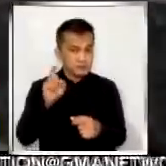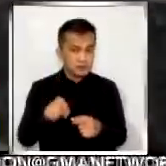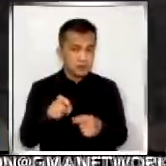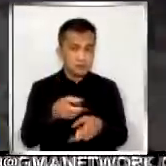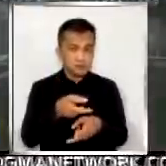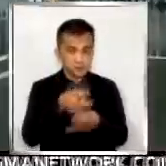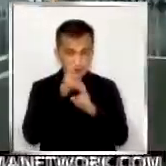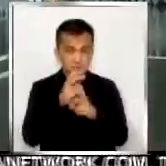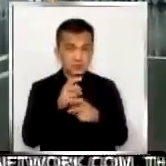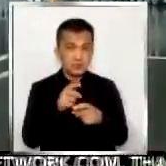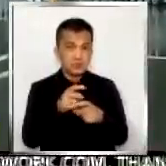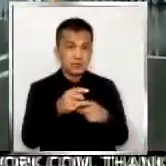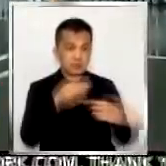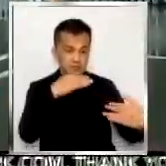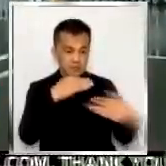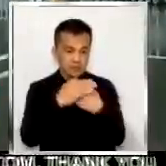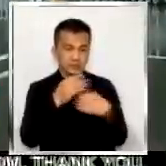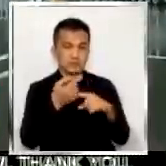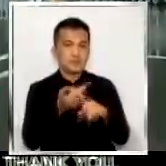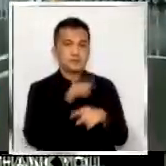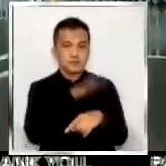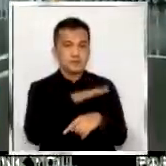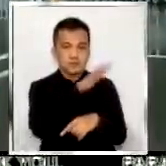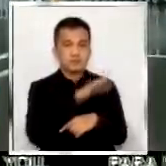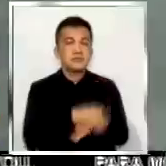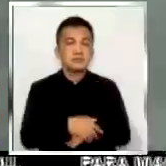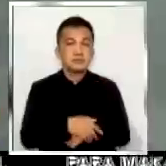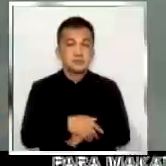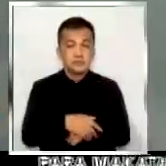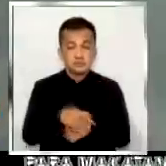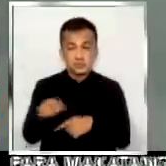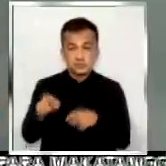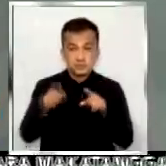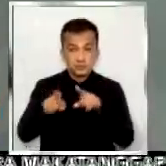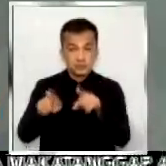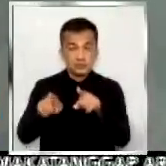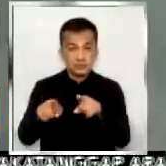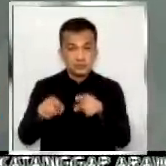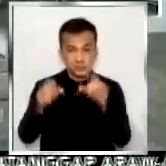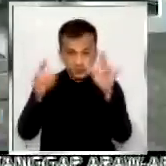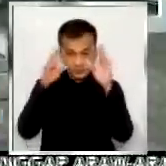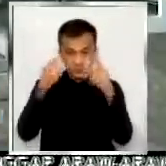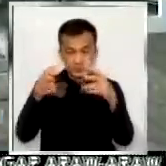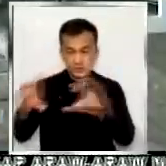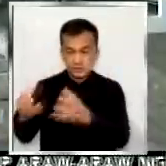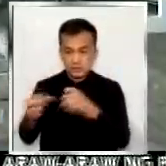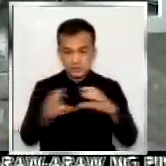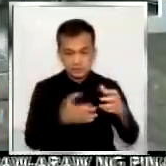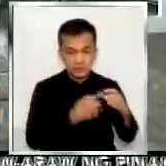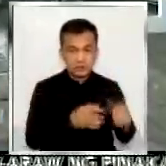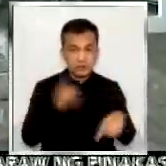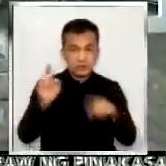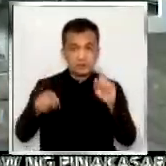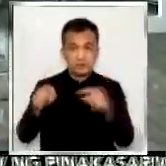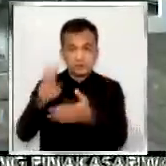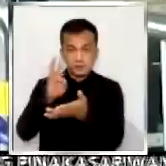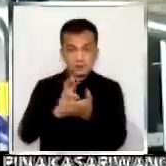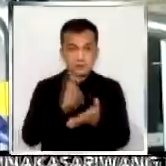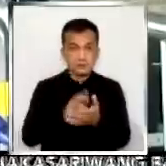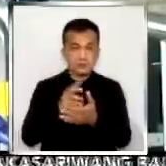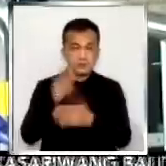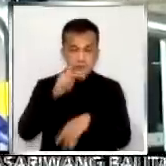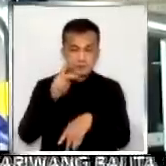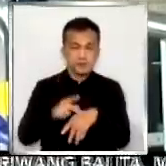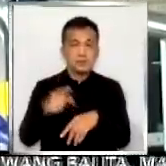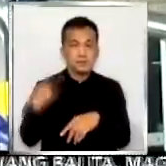mula roon. Kasabayan ng pagtukoy ng risk classification para sa iba't ibang lugar sa bansa sakaling magkaroon ng post-holiday surge.